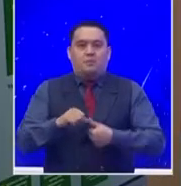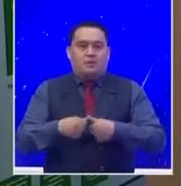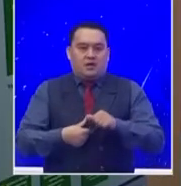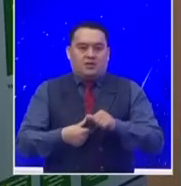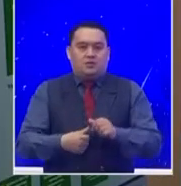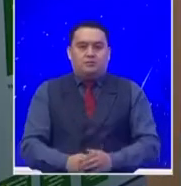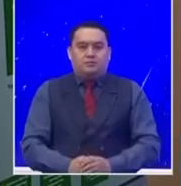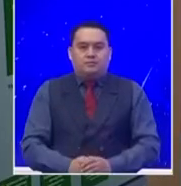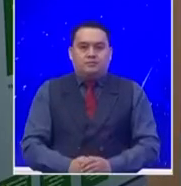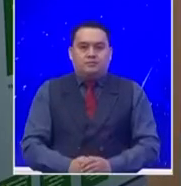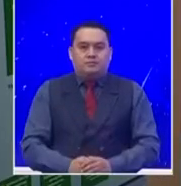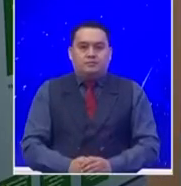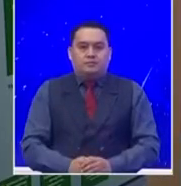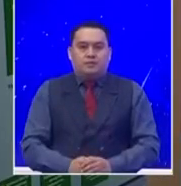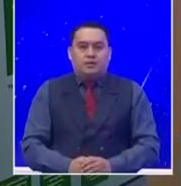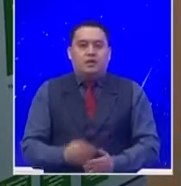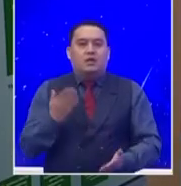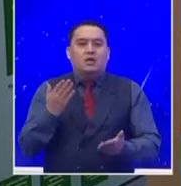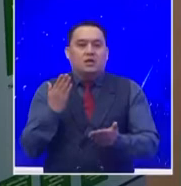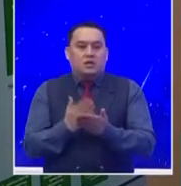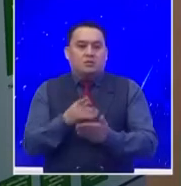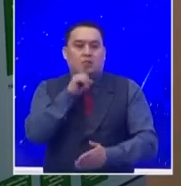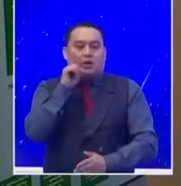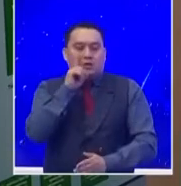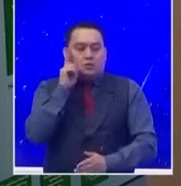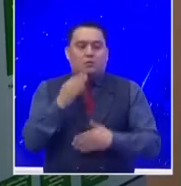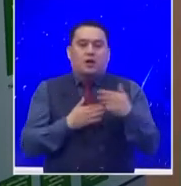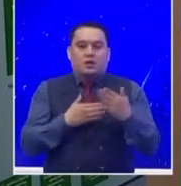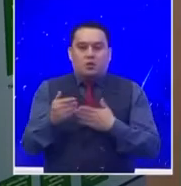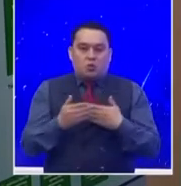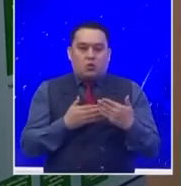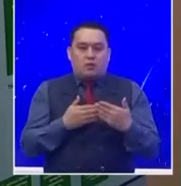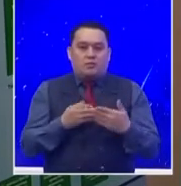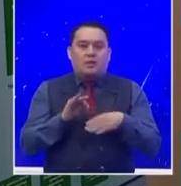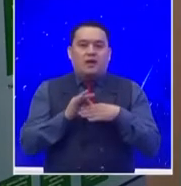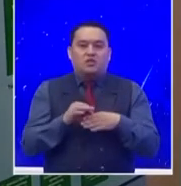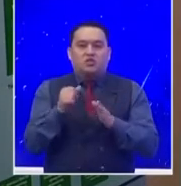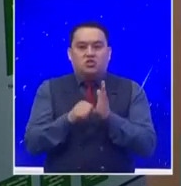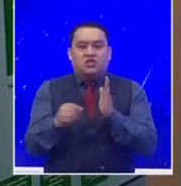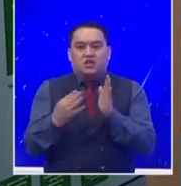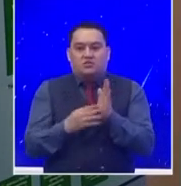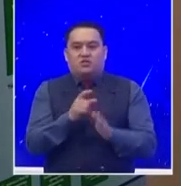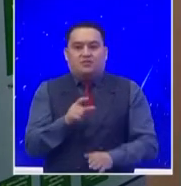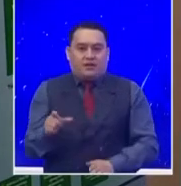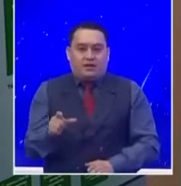постоянное трудоустройство. Из них молодежные практику проходили 69 человек,